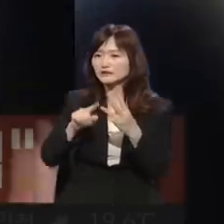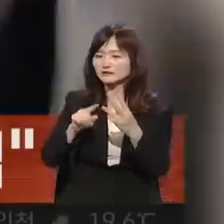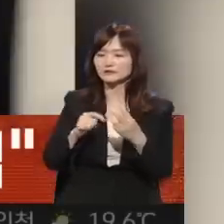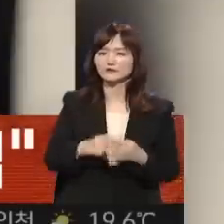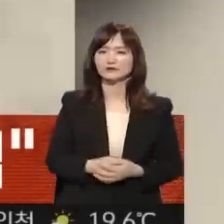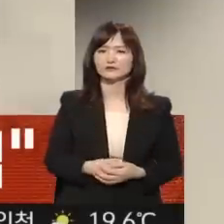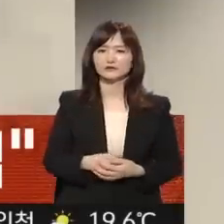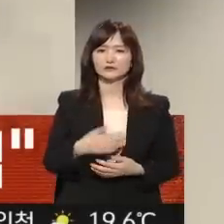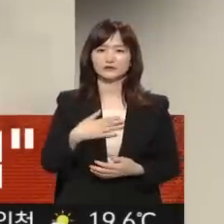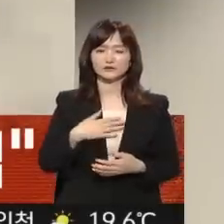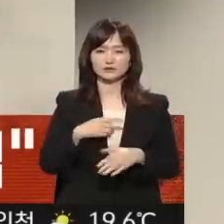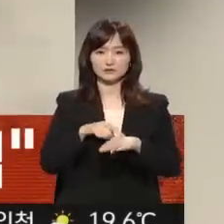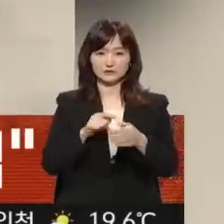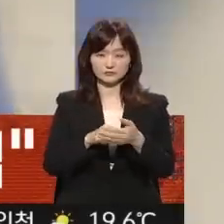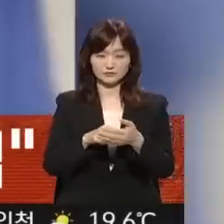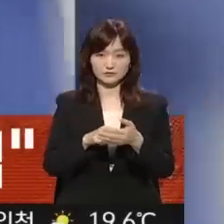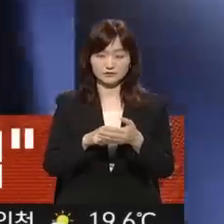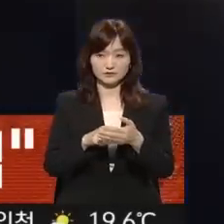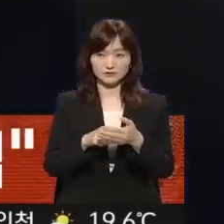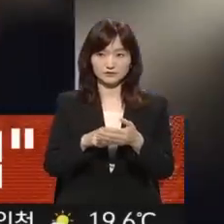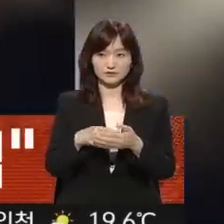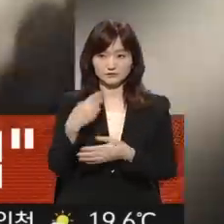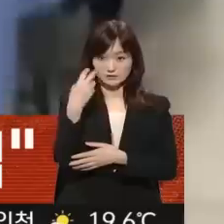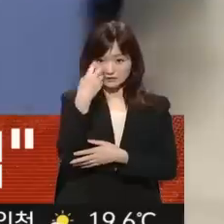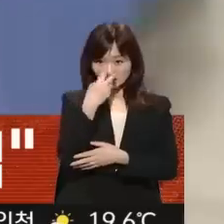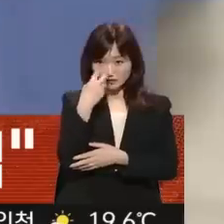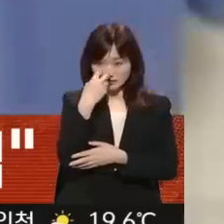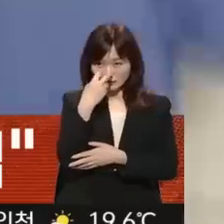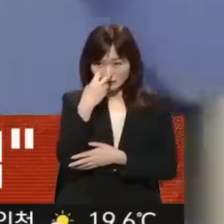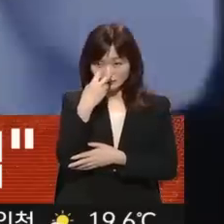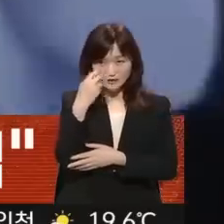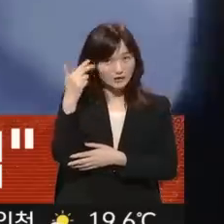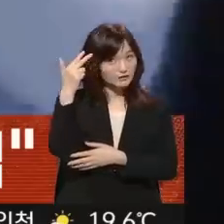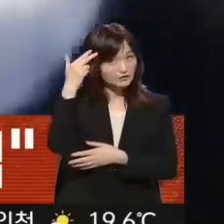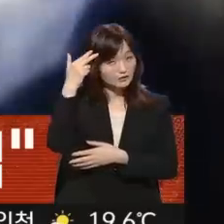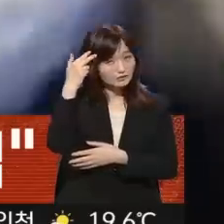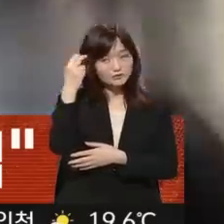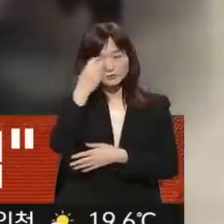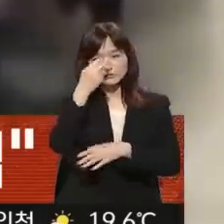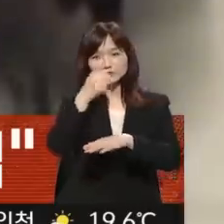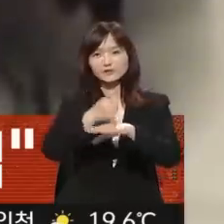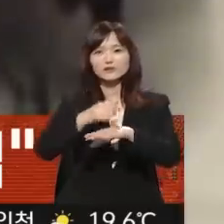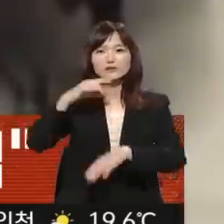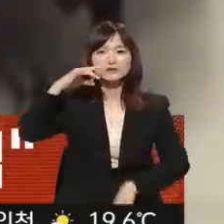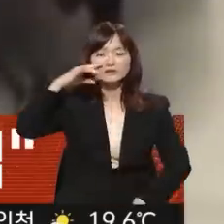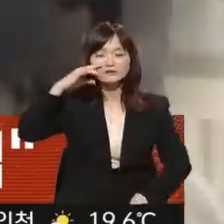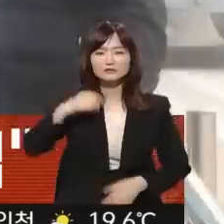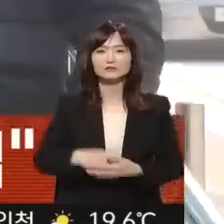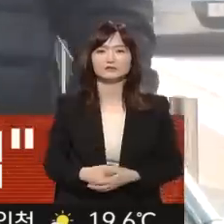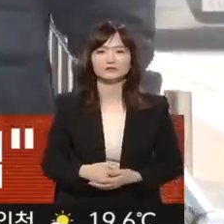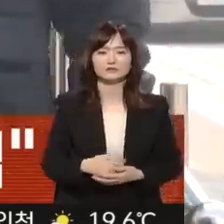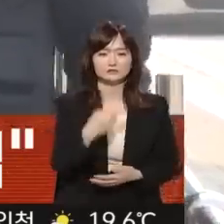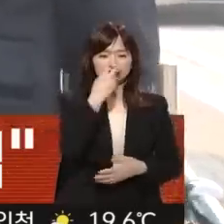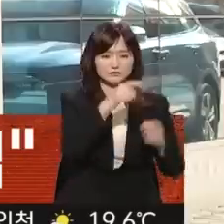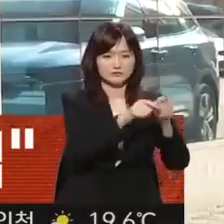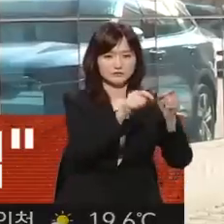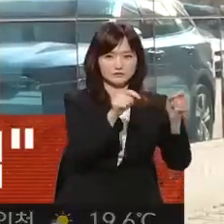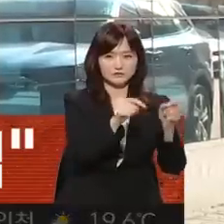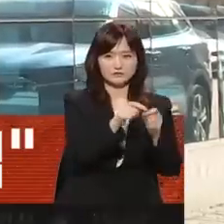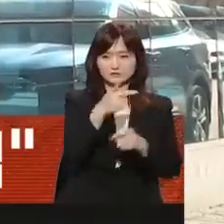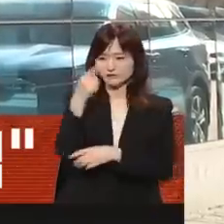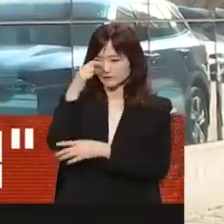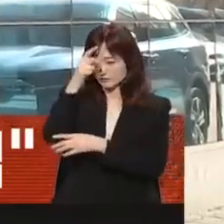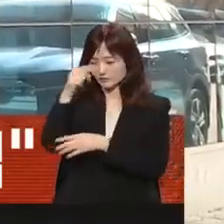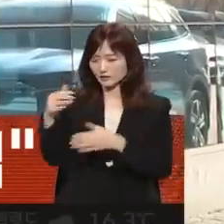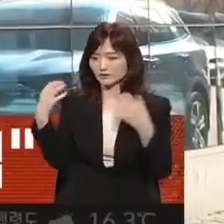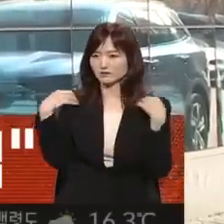지금 심리검사나 정신감정 결과가 굉장히 궁금했습니다 수사팀이 대검찰청에 통합심리 분석 의뢰했고요